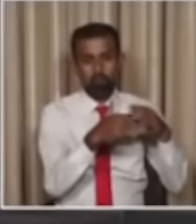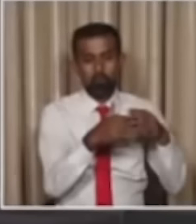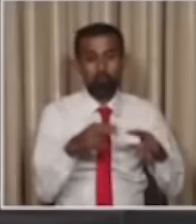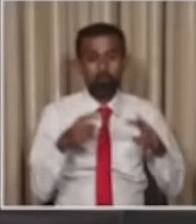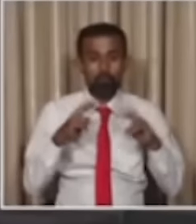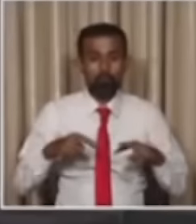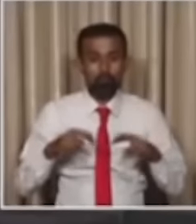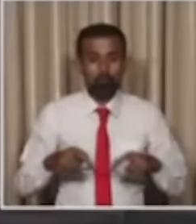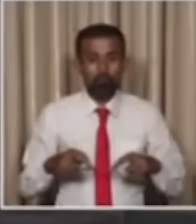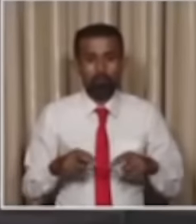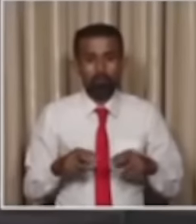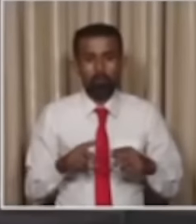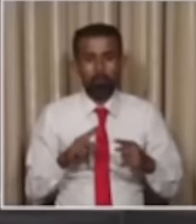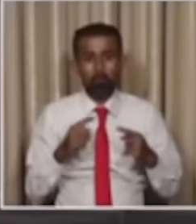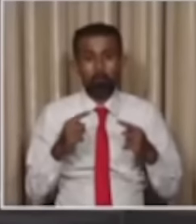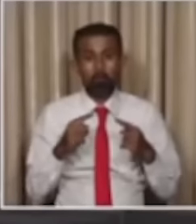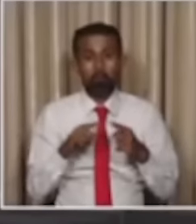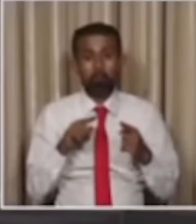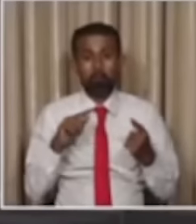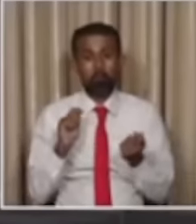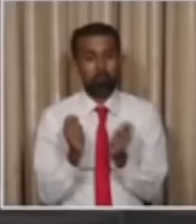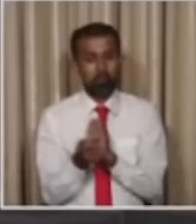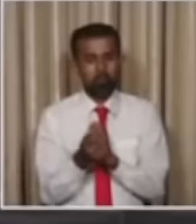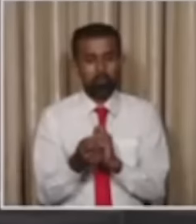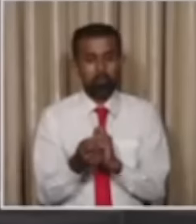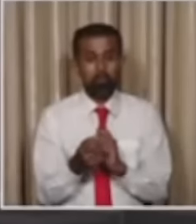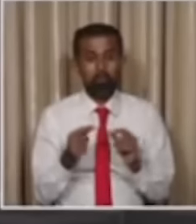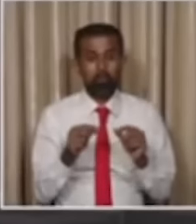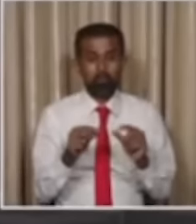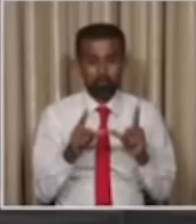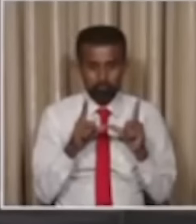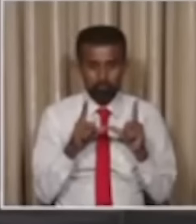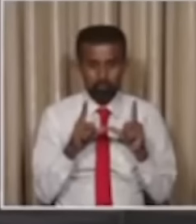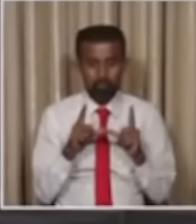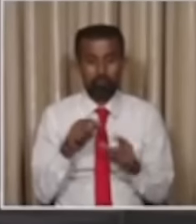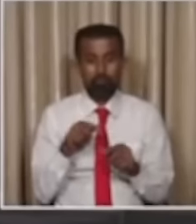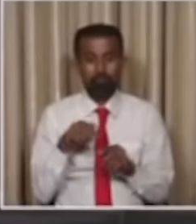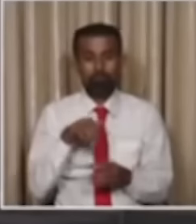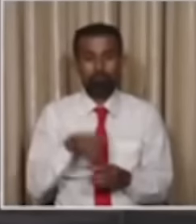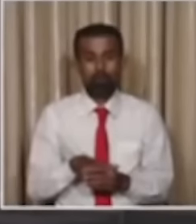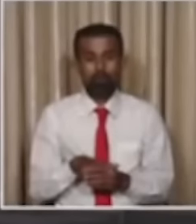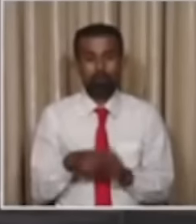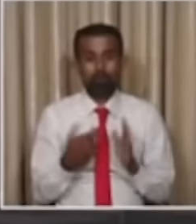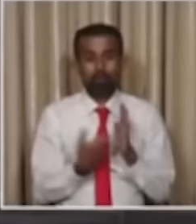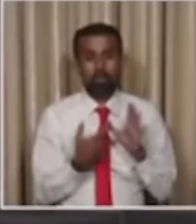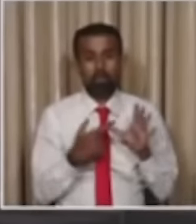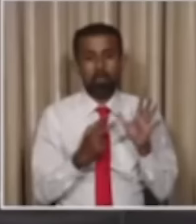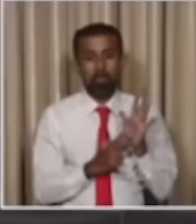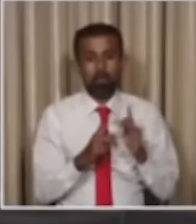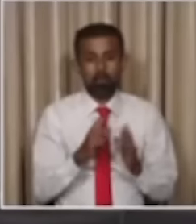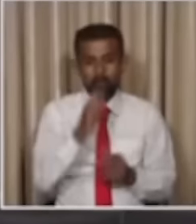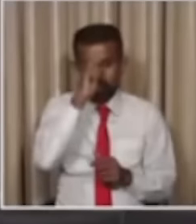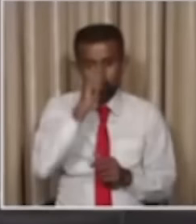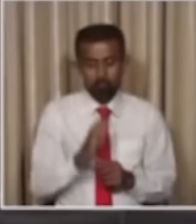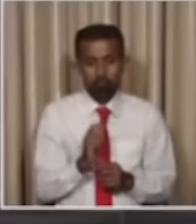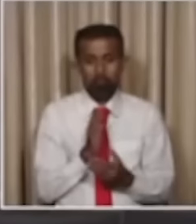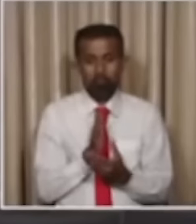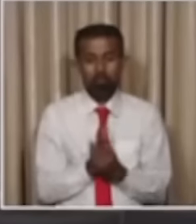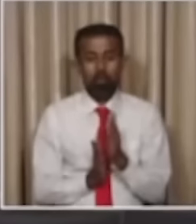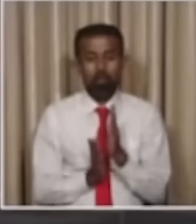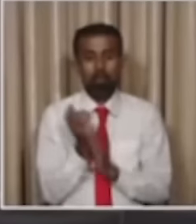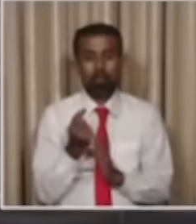විමර්ශනය නොමග යැවීමට ක්‍රියා කරලා තියෙන බව YouTube නාලිකාවල වගේම රවී සෙනවිරත්න මහතා ගොුණු කරලා තියෙන